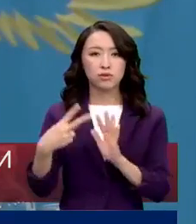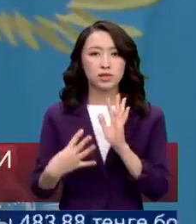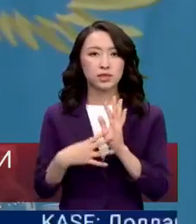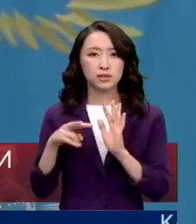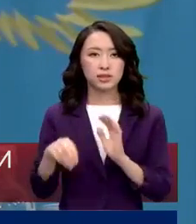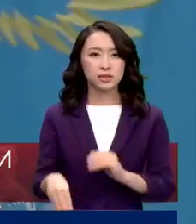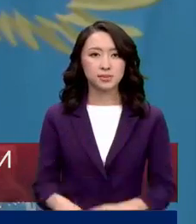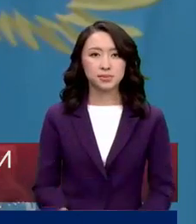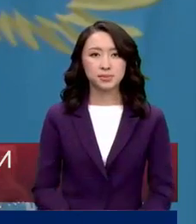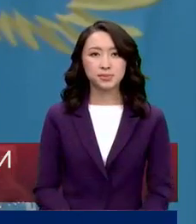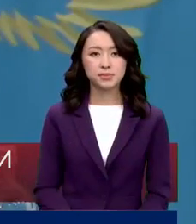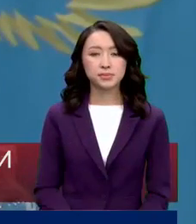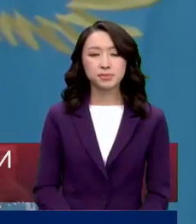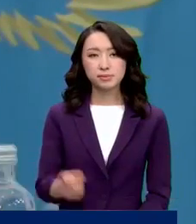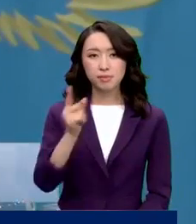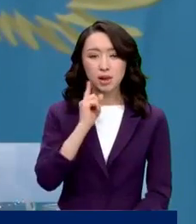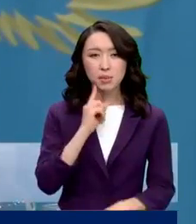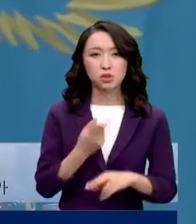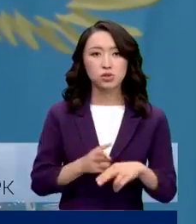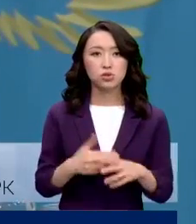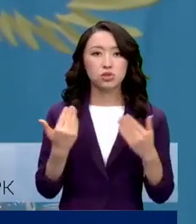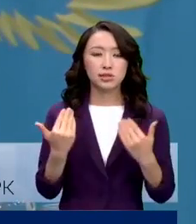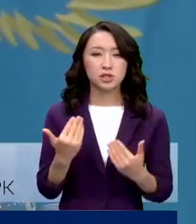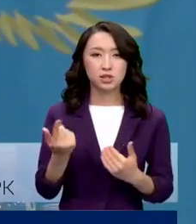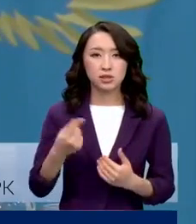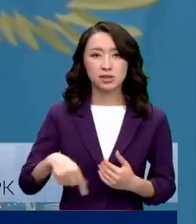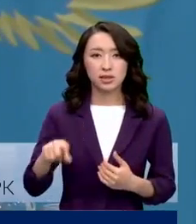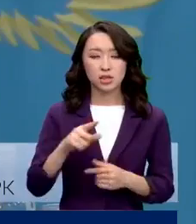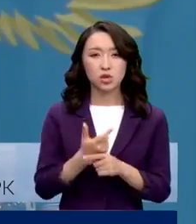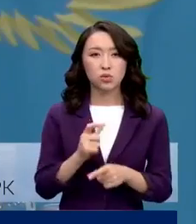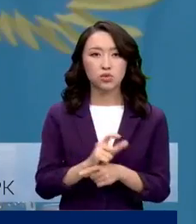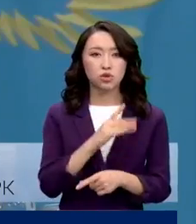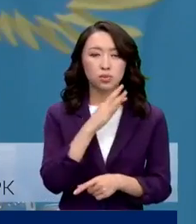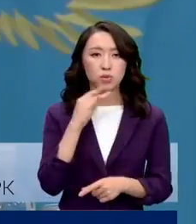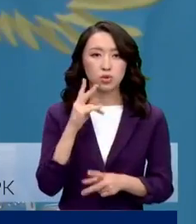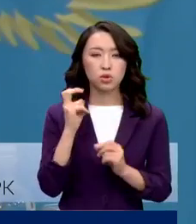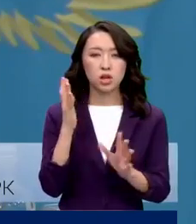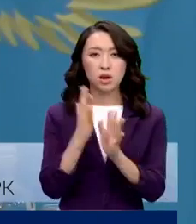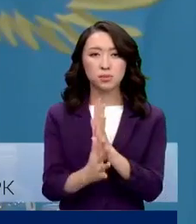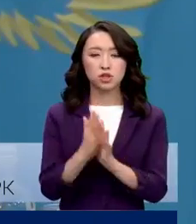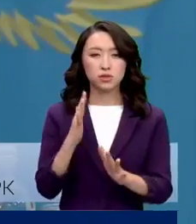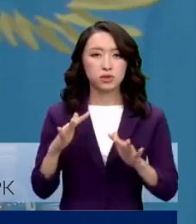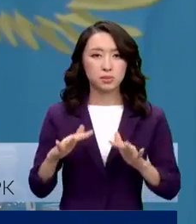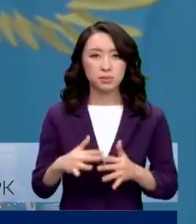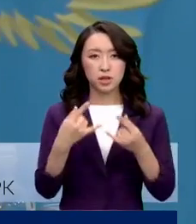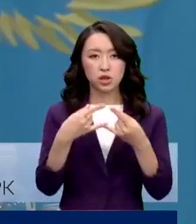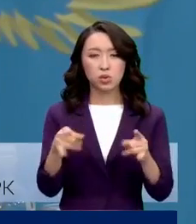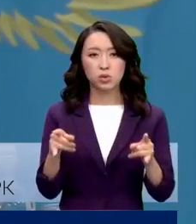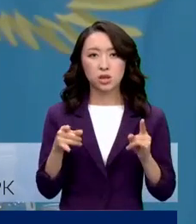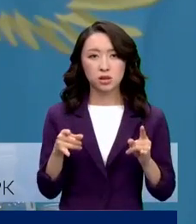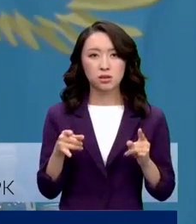лет. Молодежь, которая сегодня, они находятся, да, их очень много в общественных местах, в